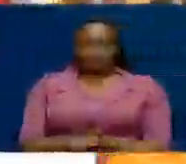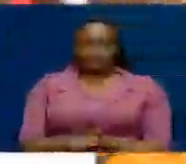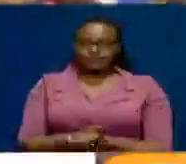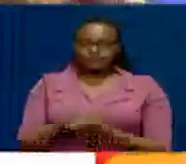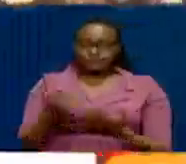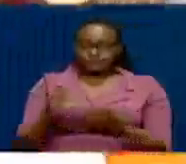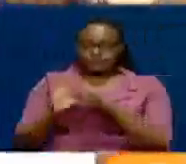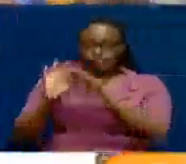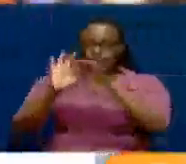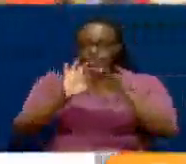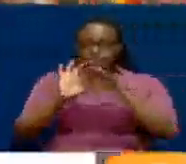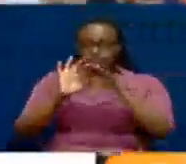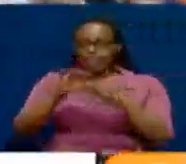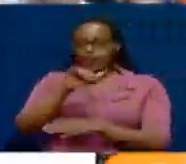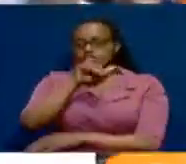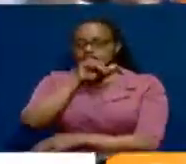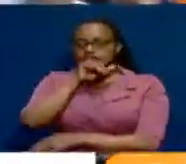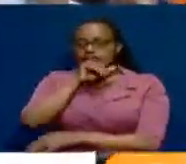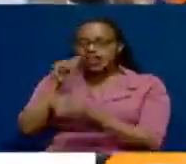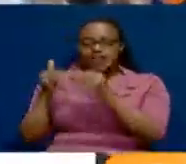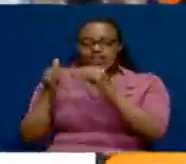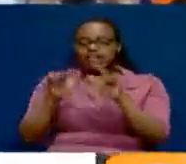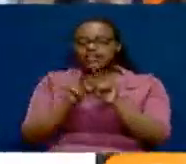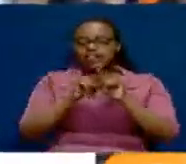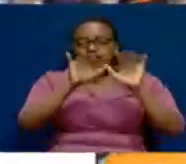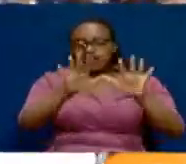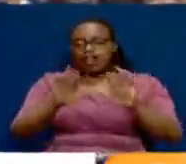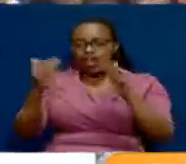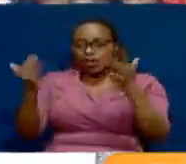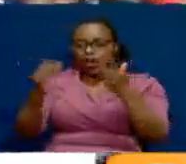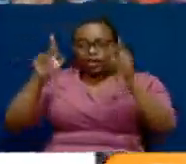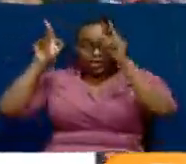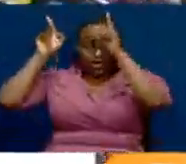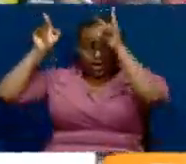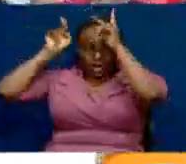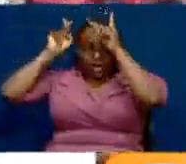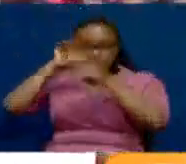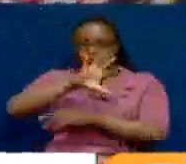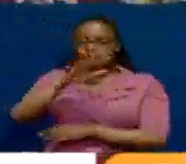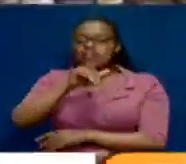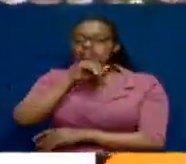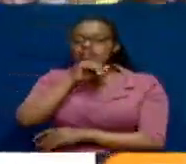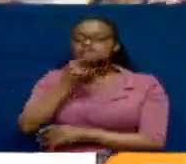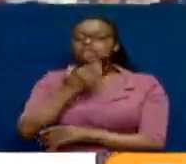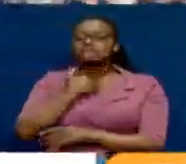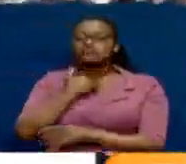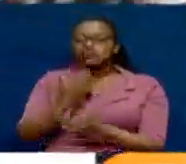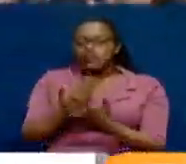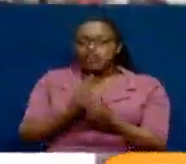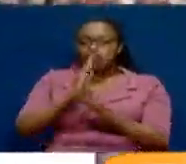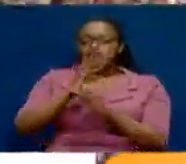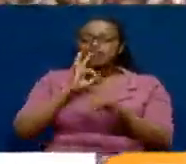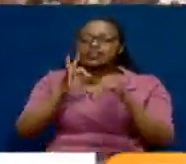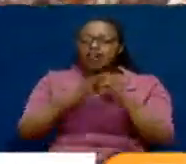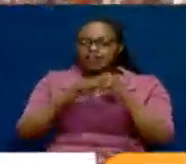Kinara wa Azimio Raila Odinga alipeleka kampeni za Azimio katika kaunti ya Kakamega. Odinga amewataka wapiga kura zaidi ya 800,000